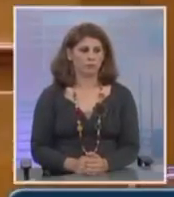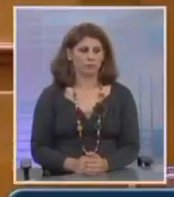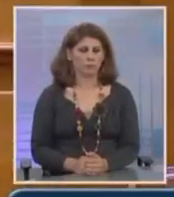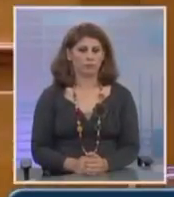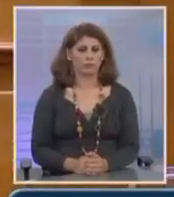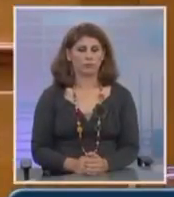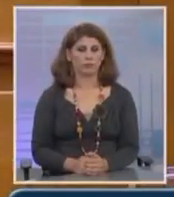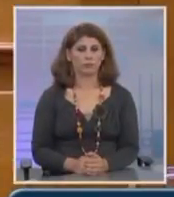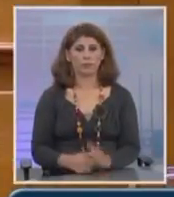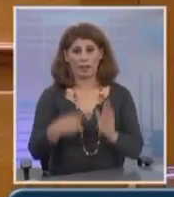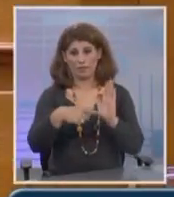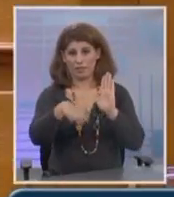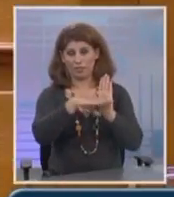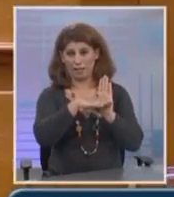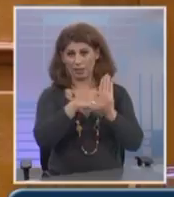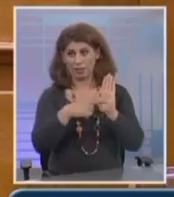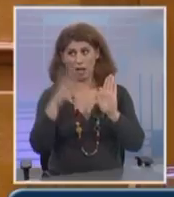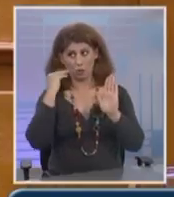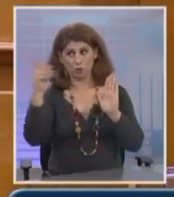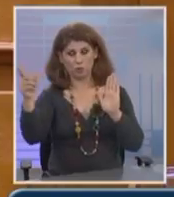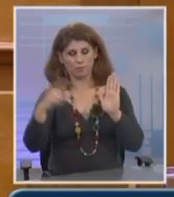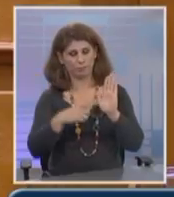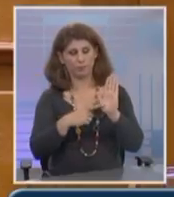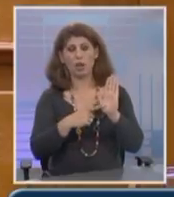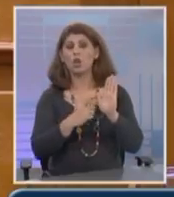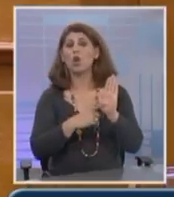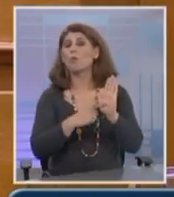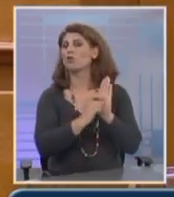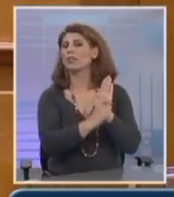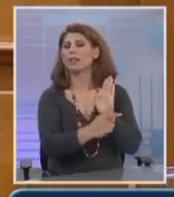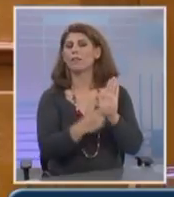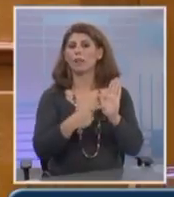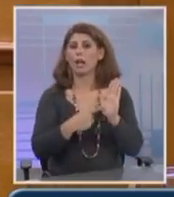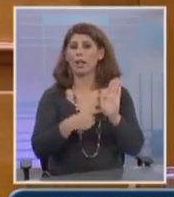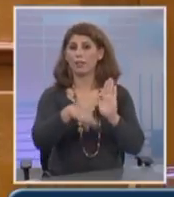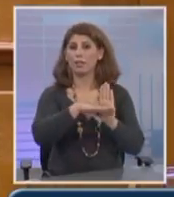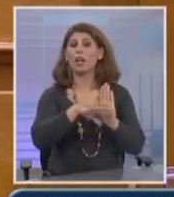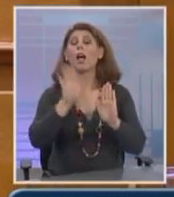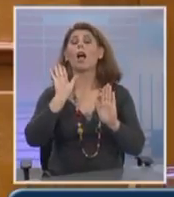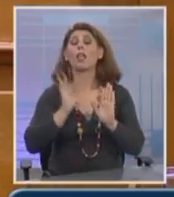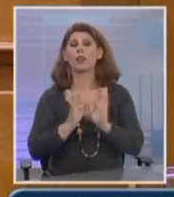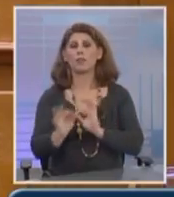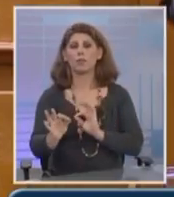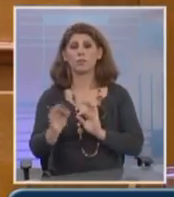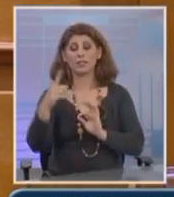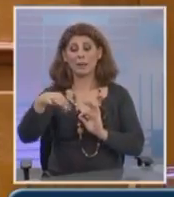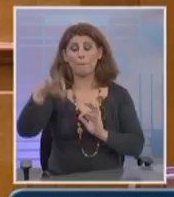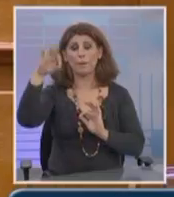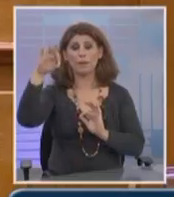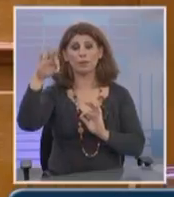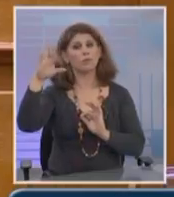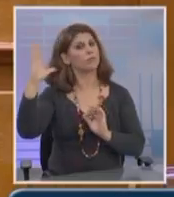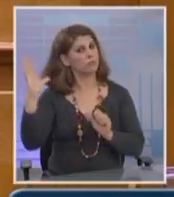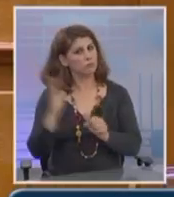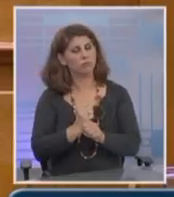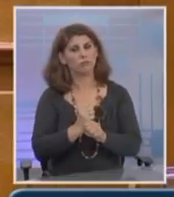Η Οσάνο διάταξη, ακούστε κύριοι συνάδελφοι, τι νομοθετείτε. Δεν εφαρμόζεται σε περίπτωση που